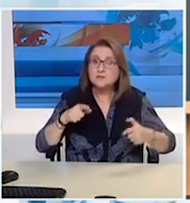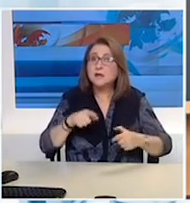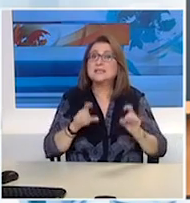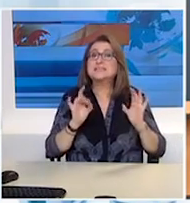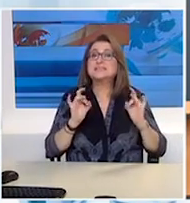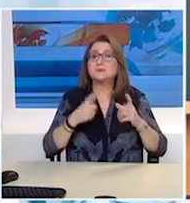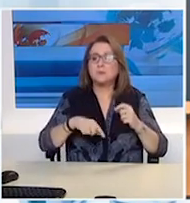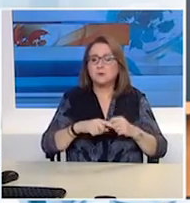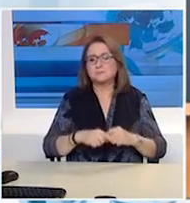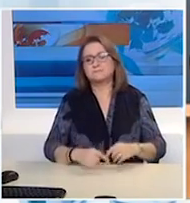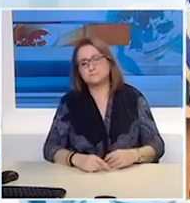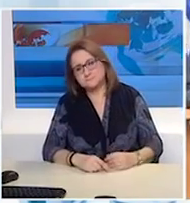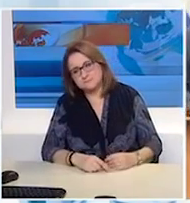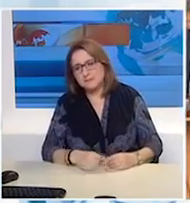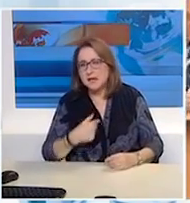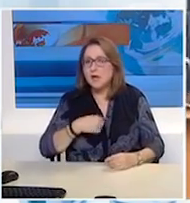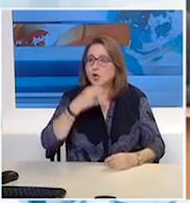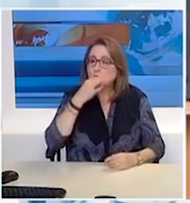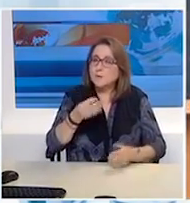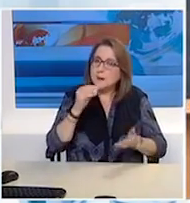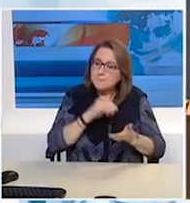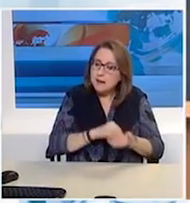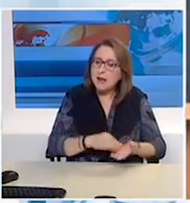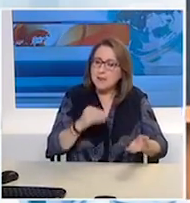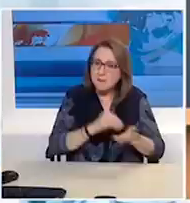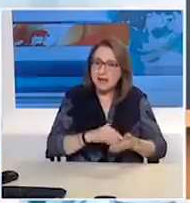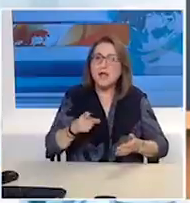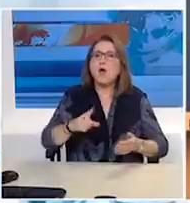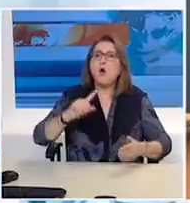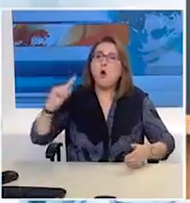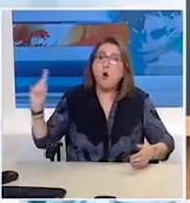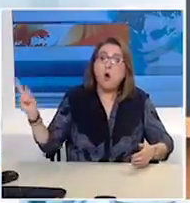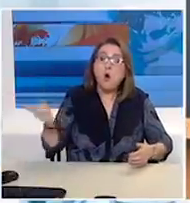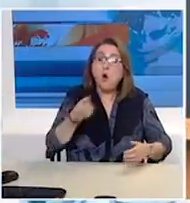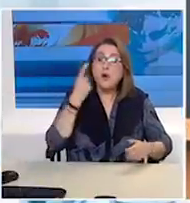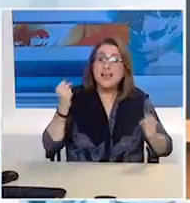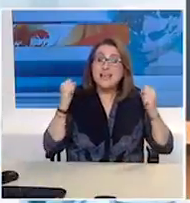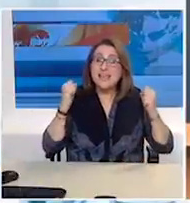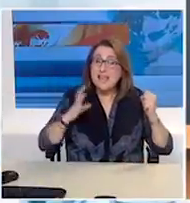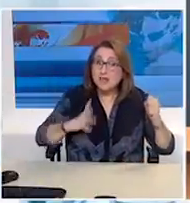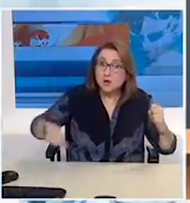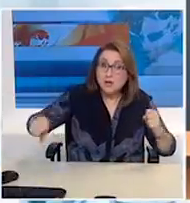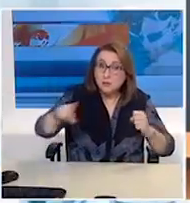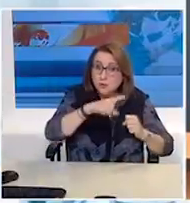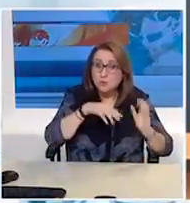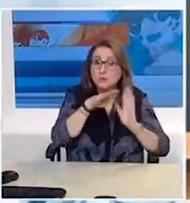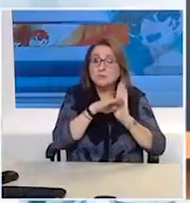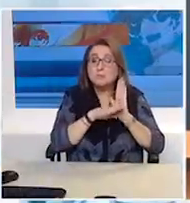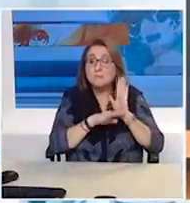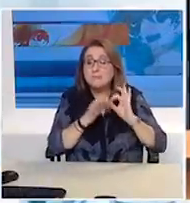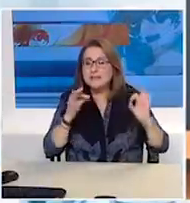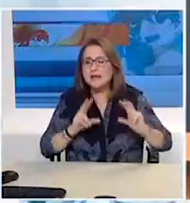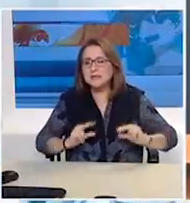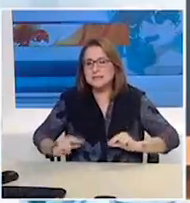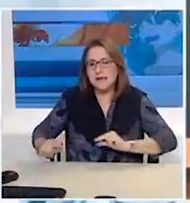Το τονίζω συνέχεια ότι οι λόγοι δημόσιας υγείας είναι οι ίδιοι για όλους. Και οι οδηγίες μας αλλά και η κριτική μας αφορούν όλες